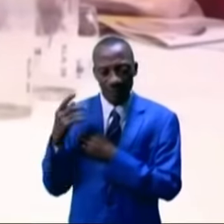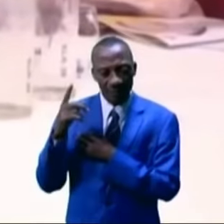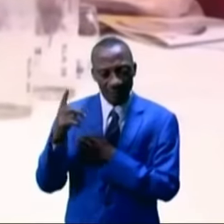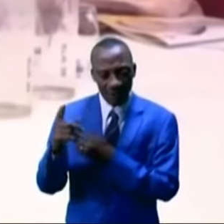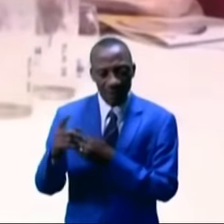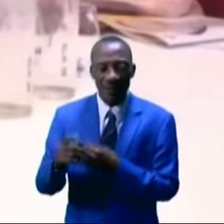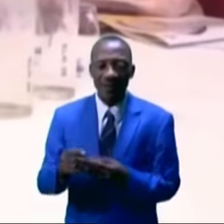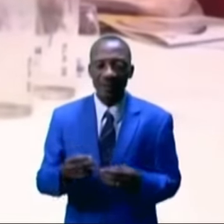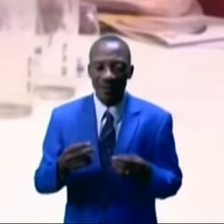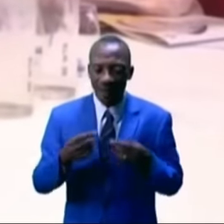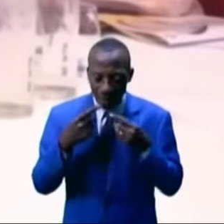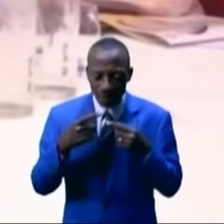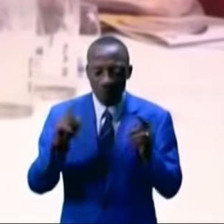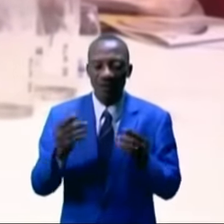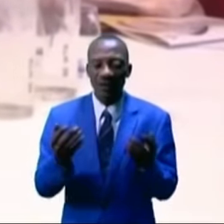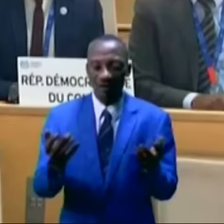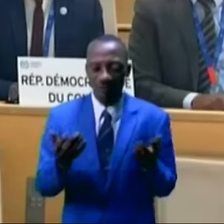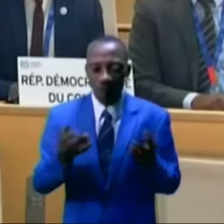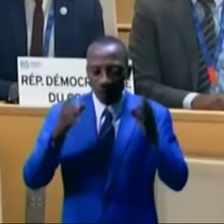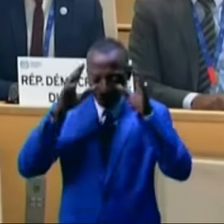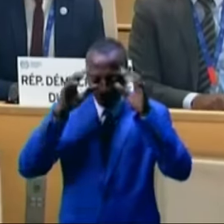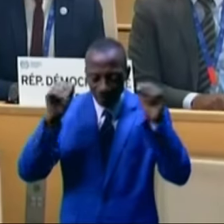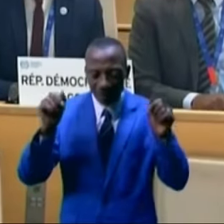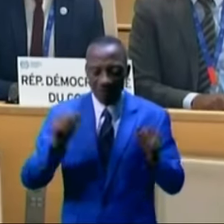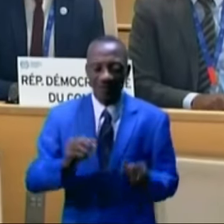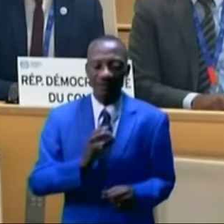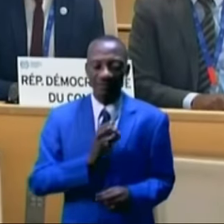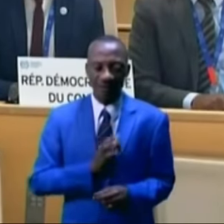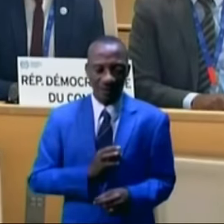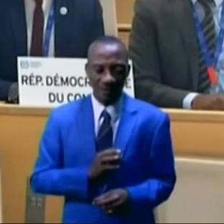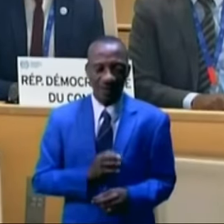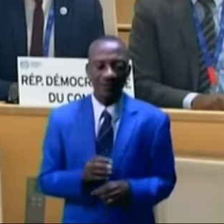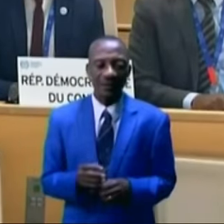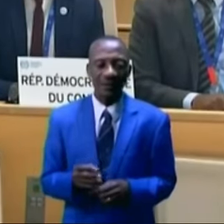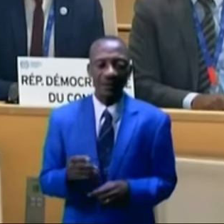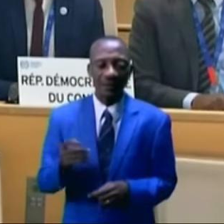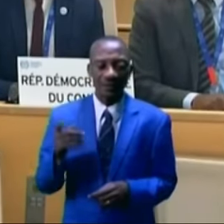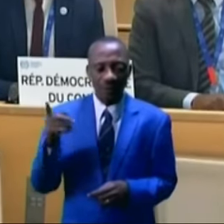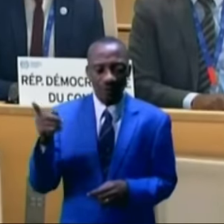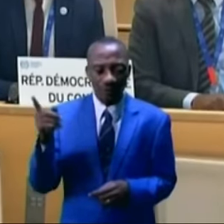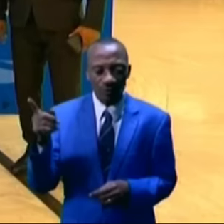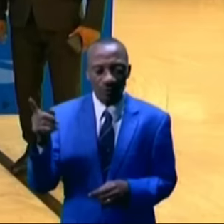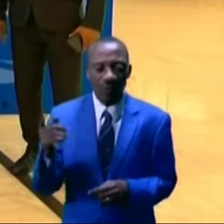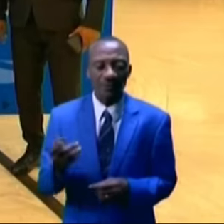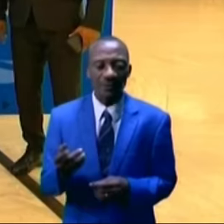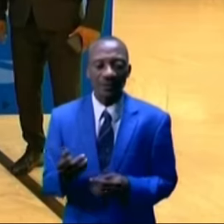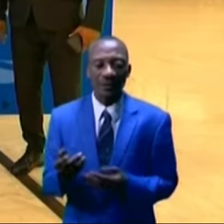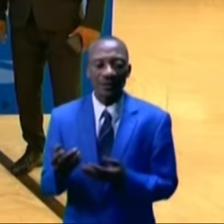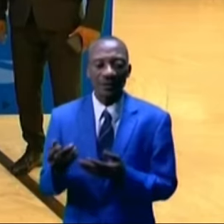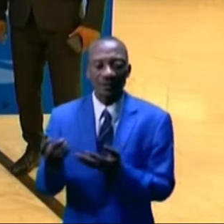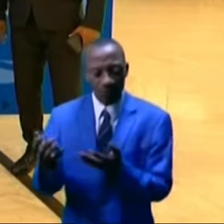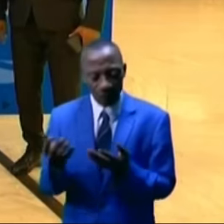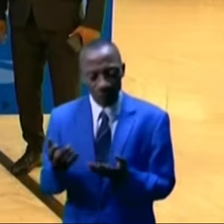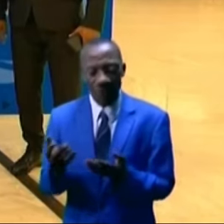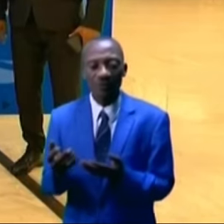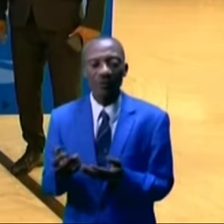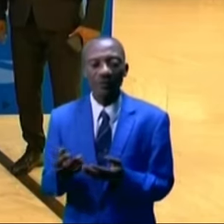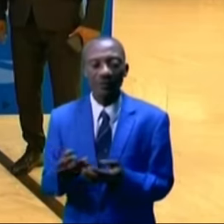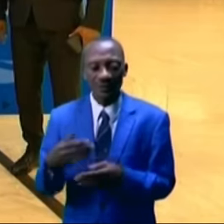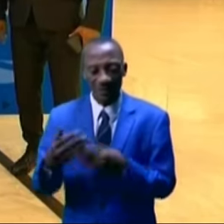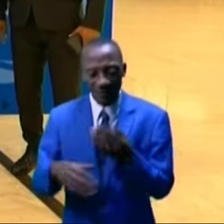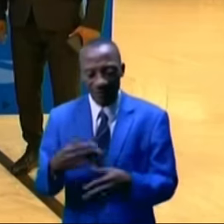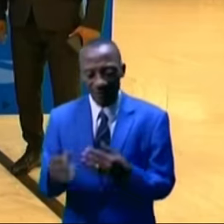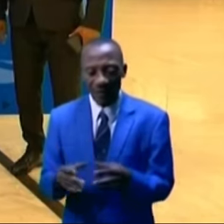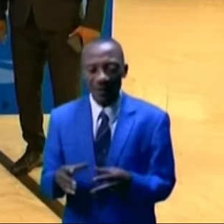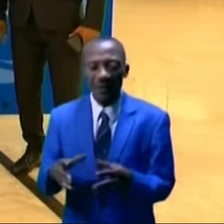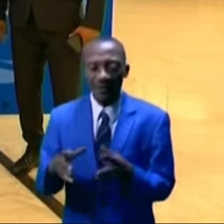volonté du président de la République, Félix-Antoine Tshisekedi Tshilombo, de faire de l'emploi la première priorité de ses engagements